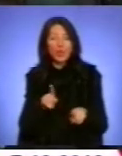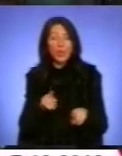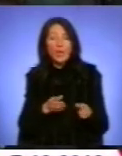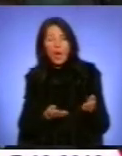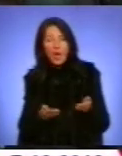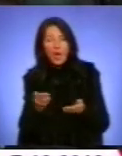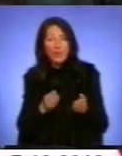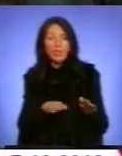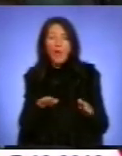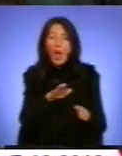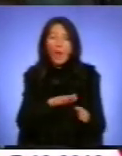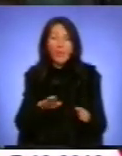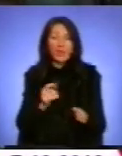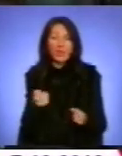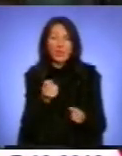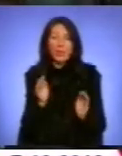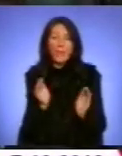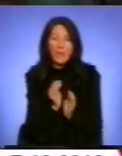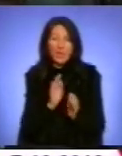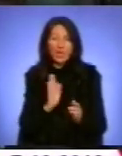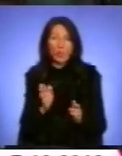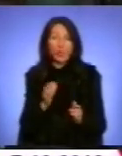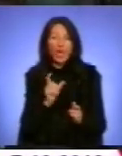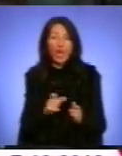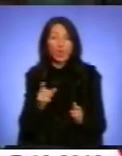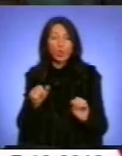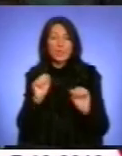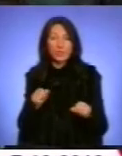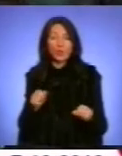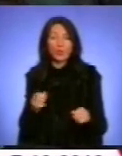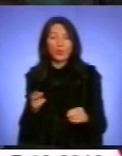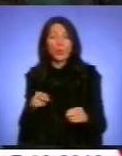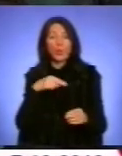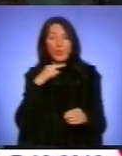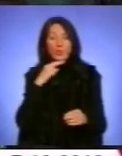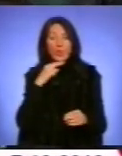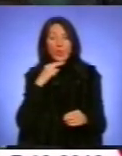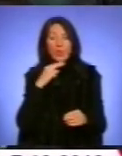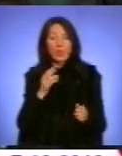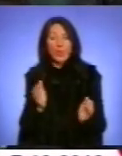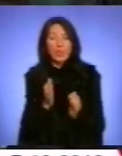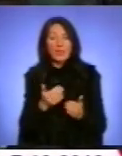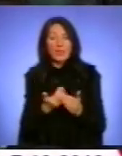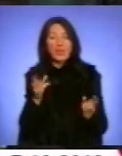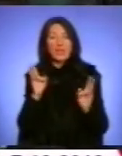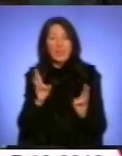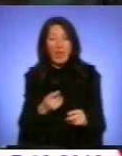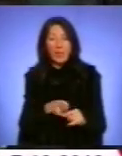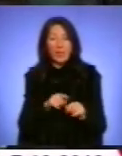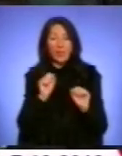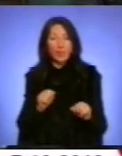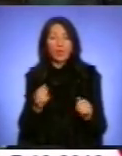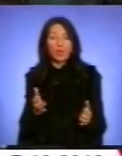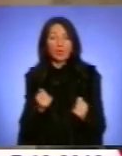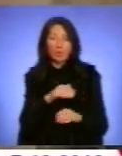поверхня дещо менша, і люди зможуть запобігти травмам, які можна отримати